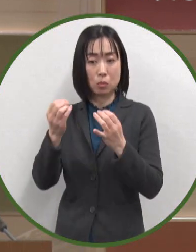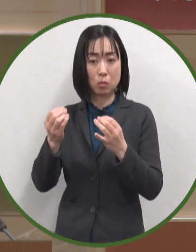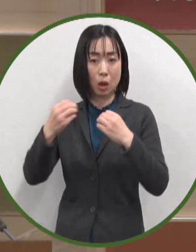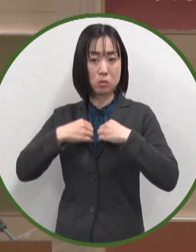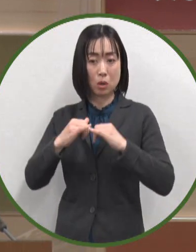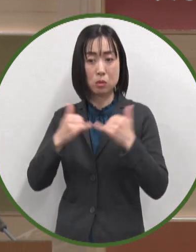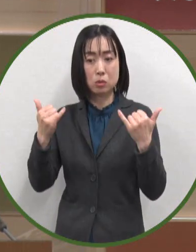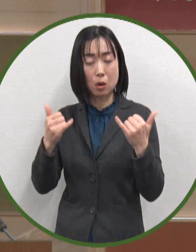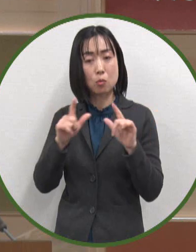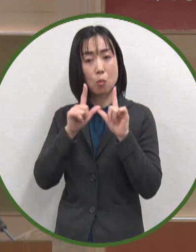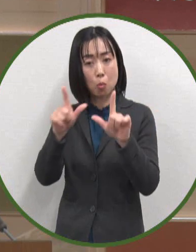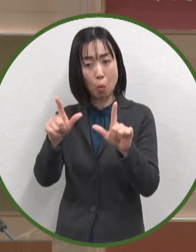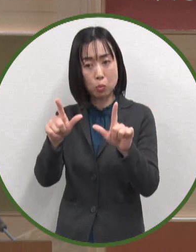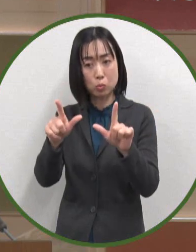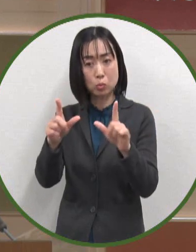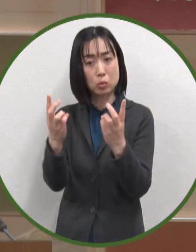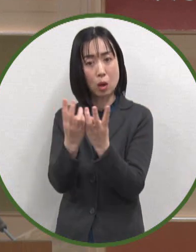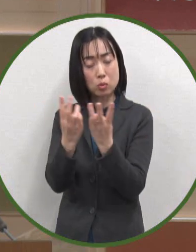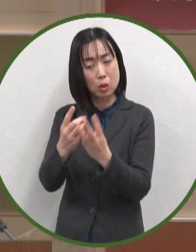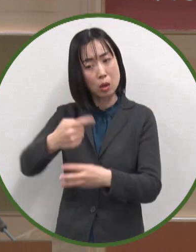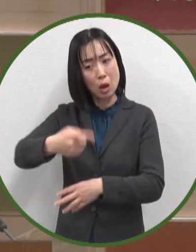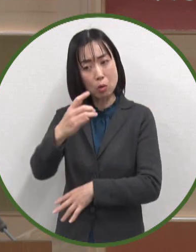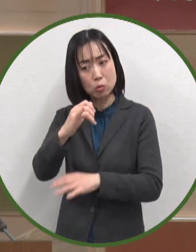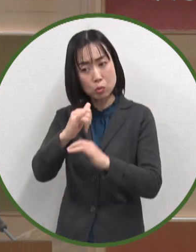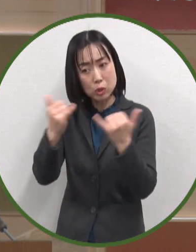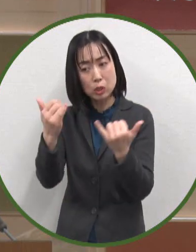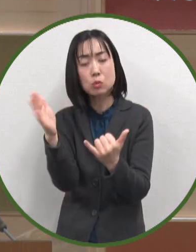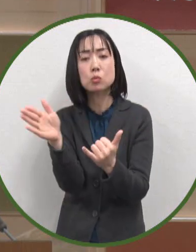人程度になりそうだ